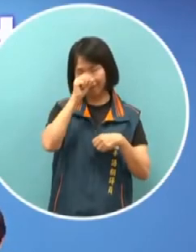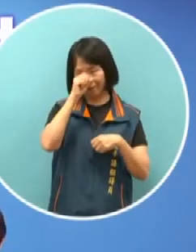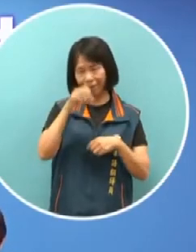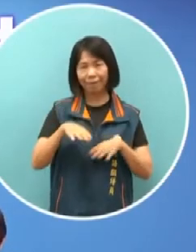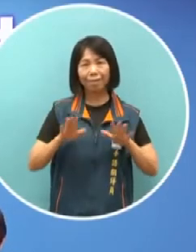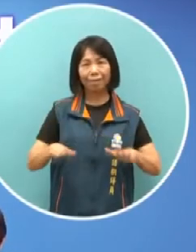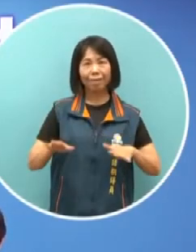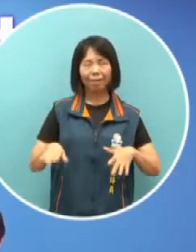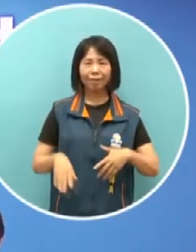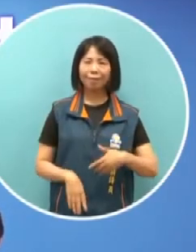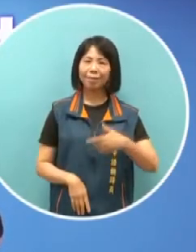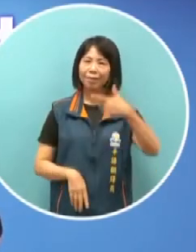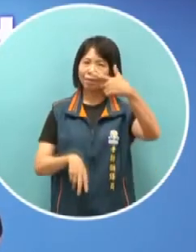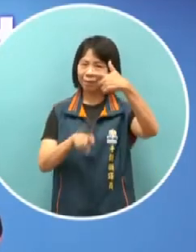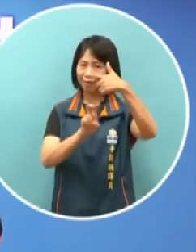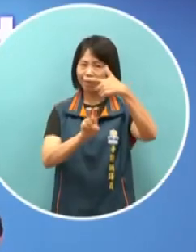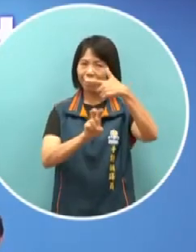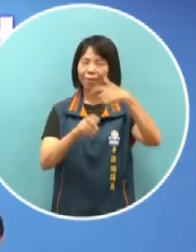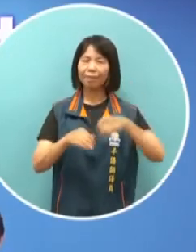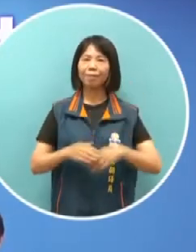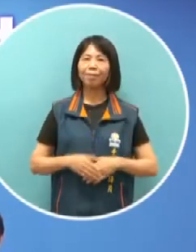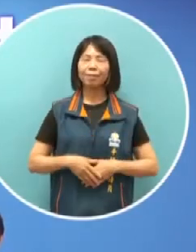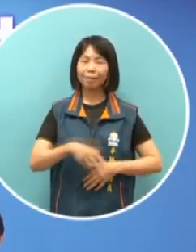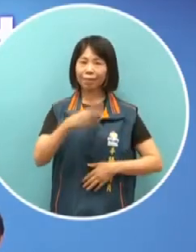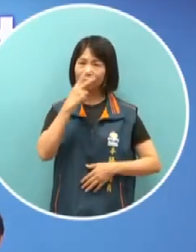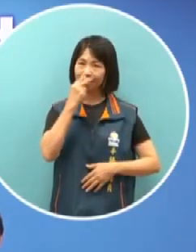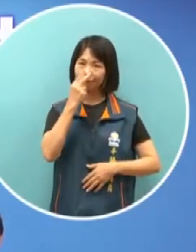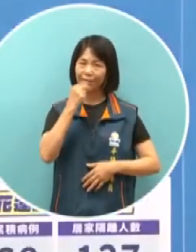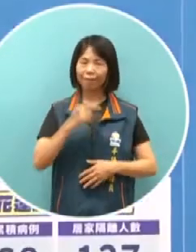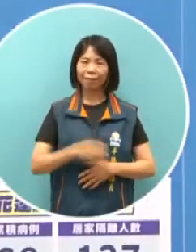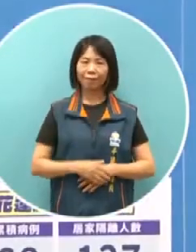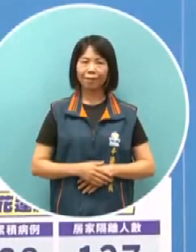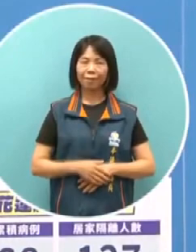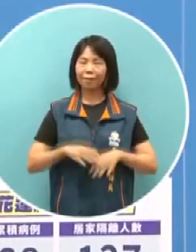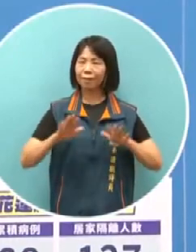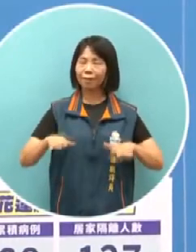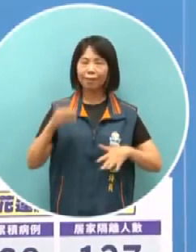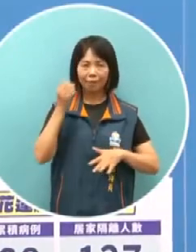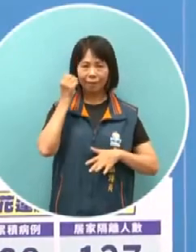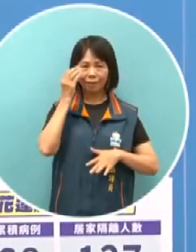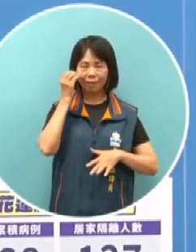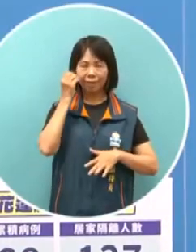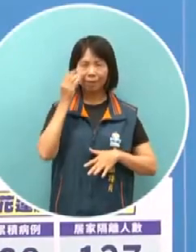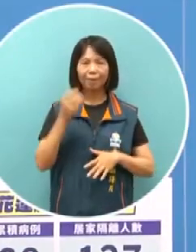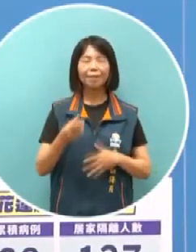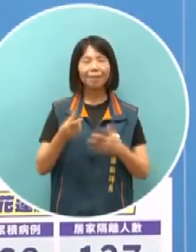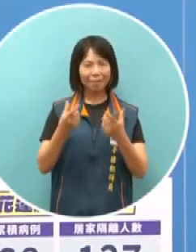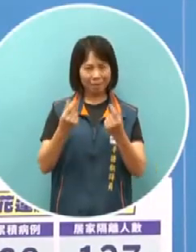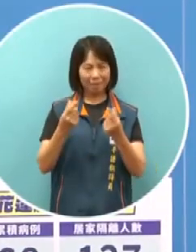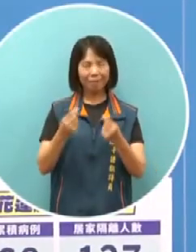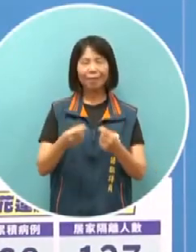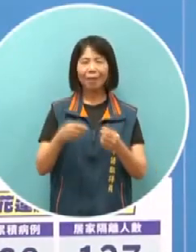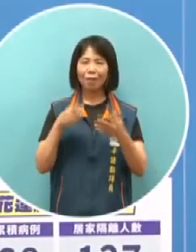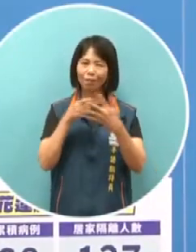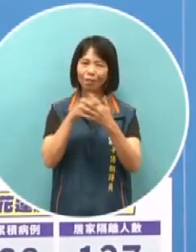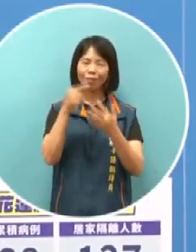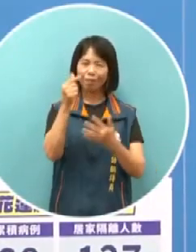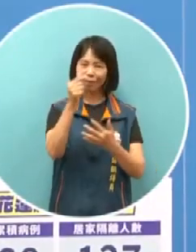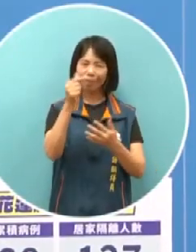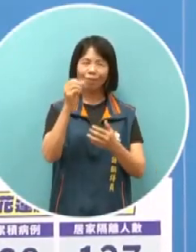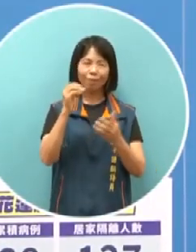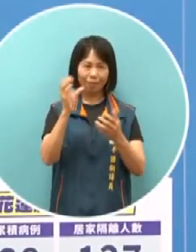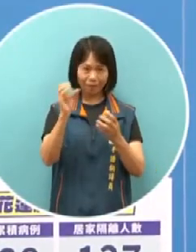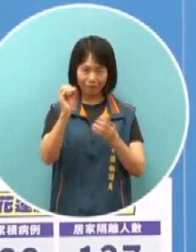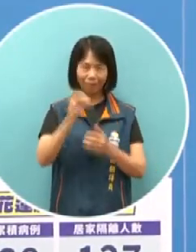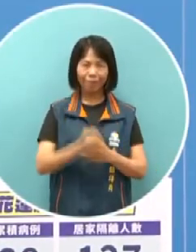及卫生局长朱家祥下午三点在卫生局召开典型的防疫措施记者会。县长徐正伟向乡亲